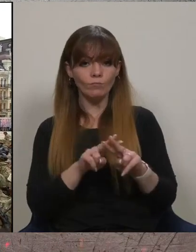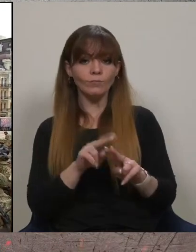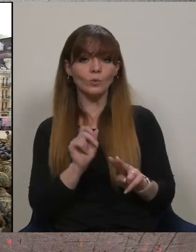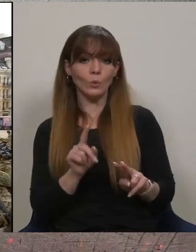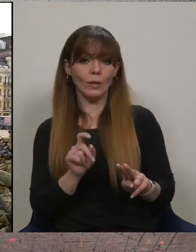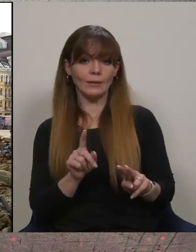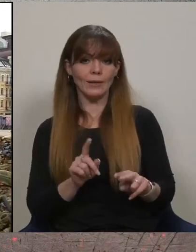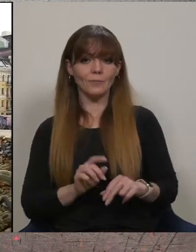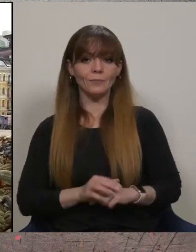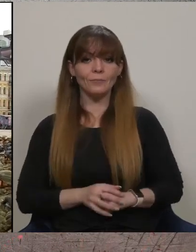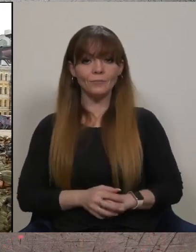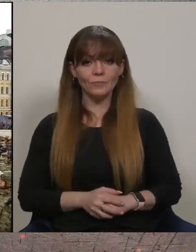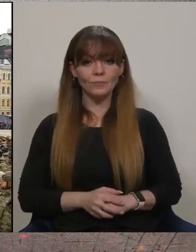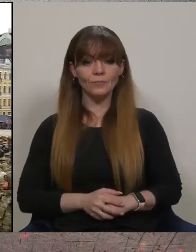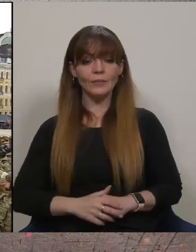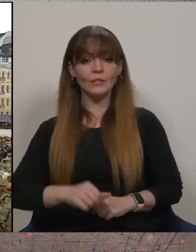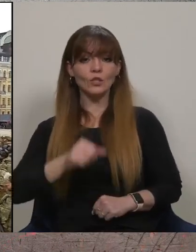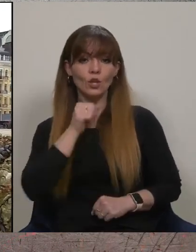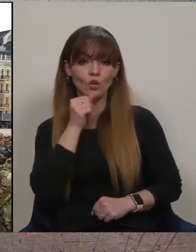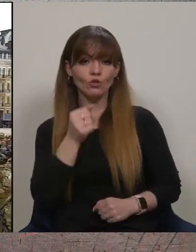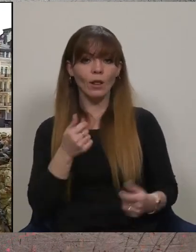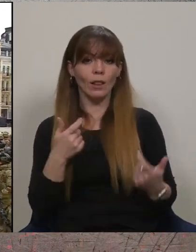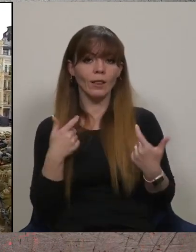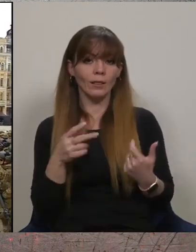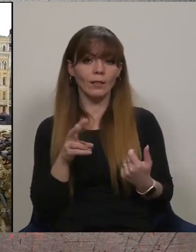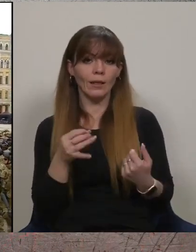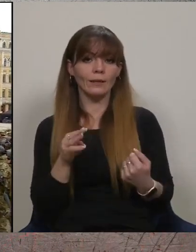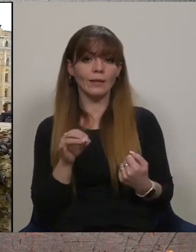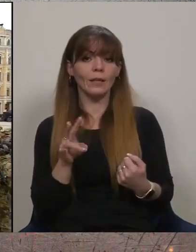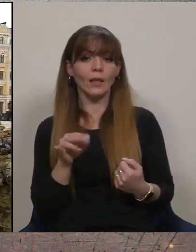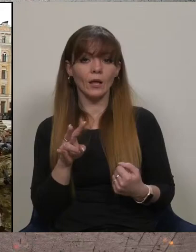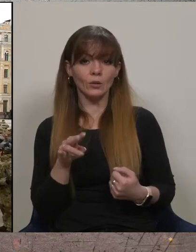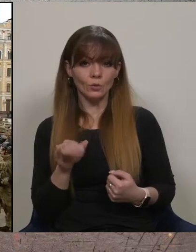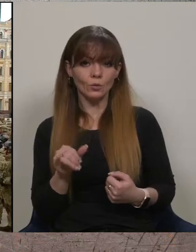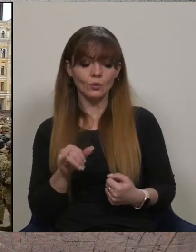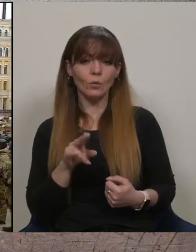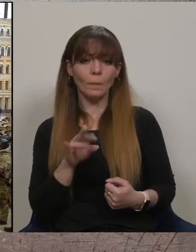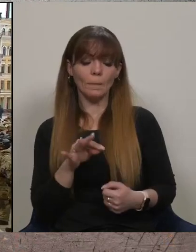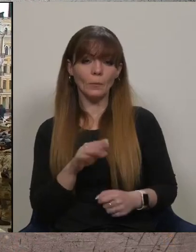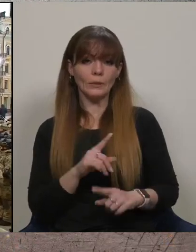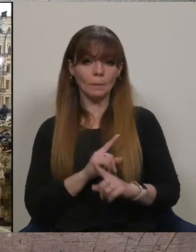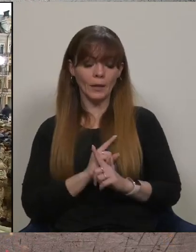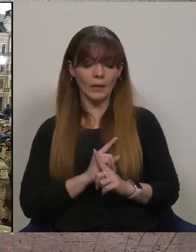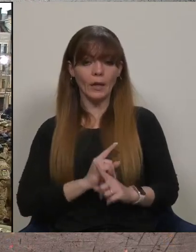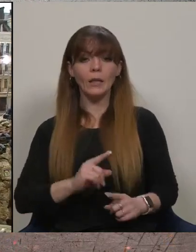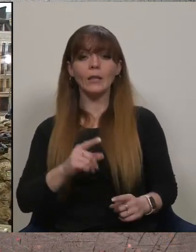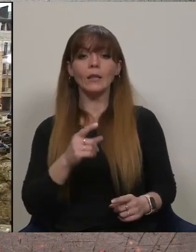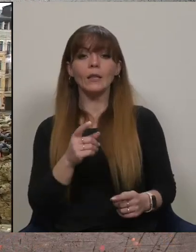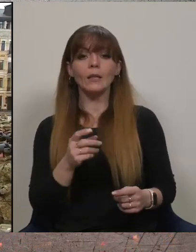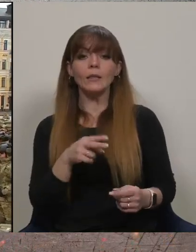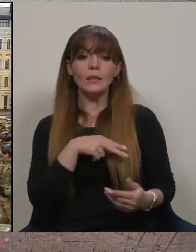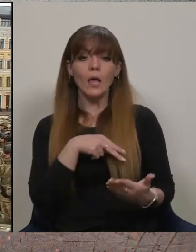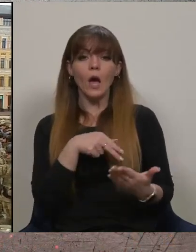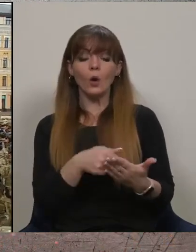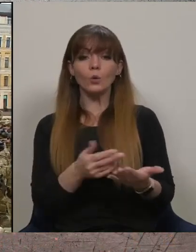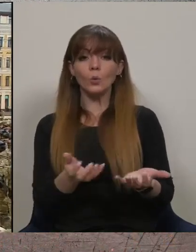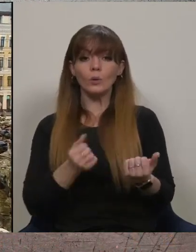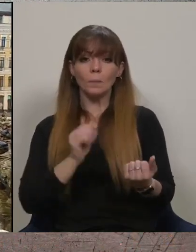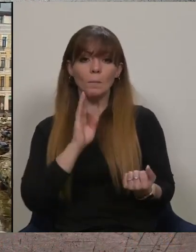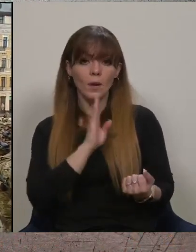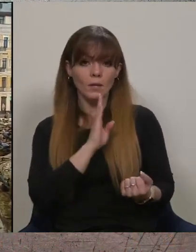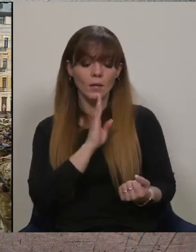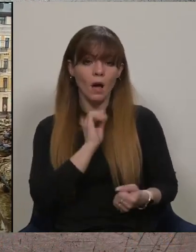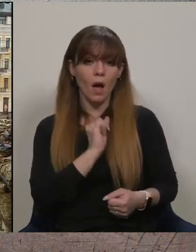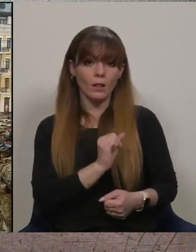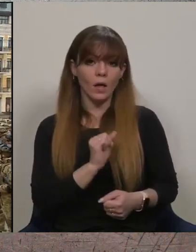Зірка старшому лейтенанту посмертно. Нагороду отримує мати Алла